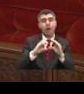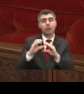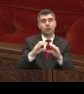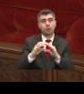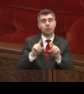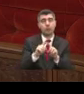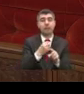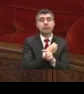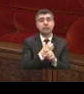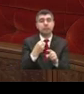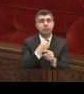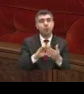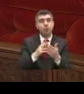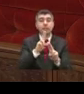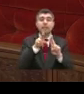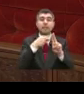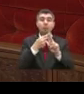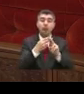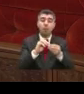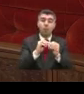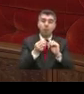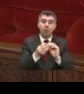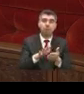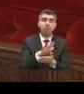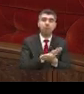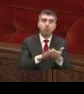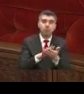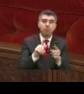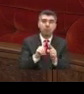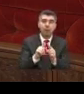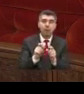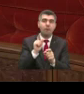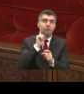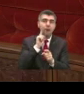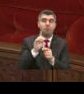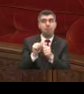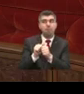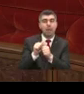عن بعد باش يمكن نجاوبوا على الاشكاليه ديال النساء اللي هما في مناطق جد